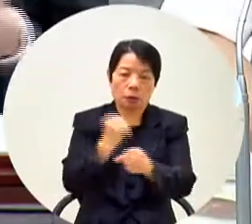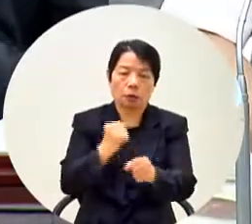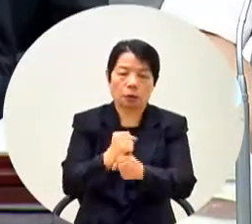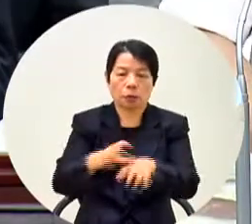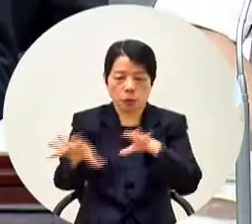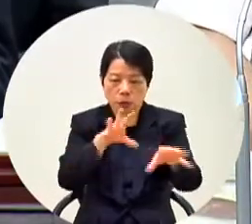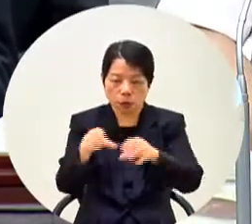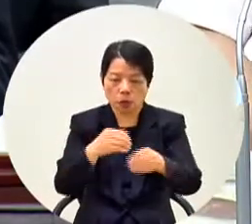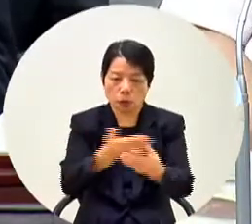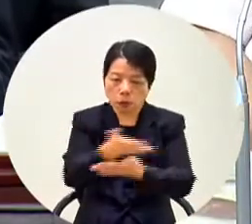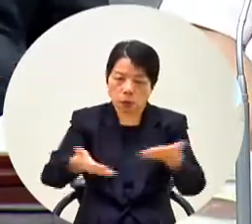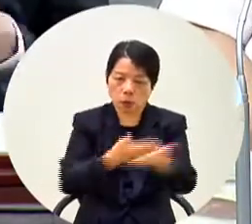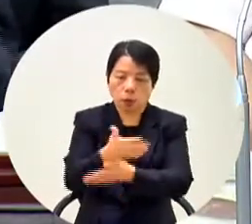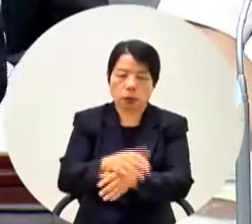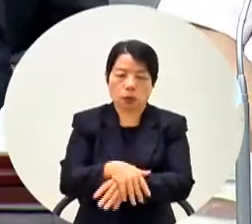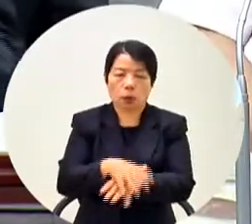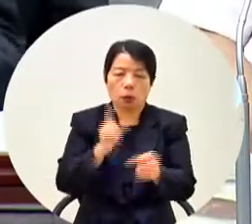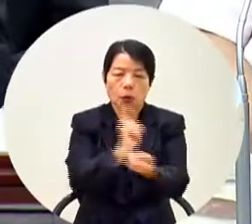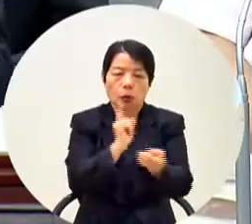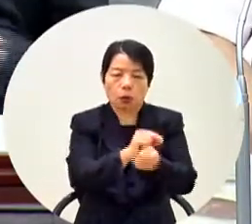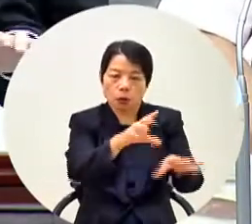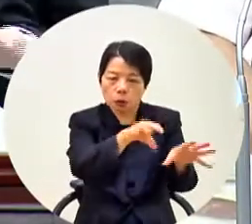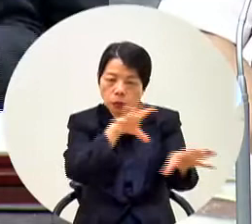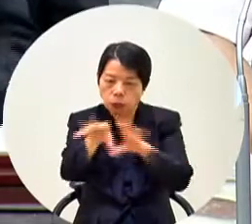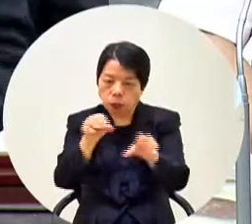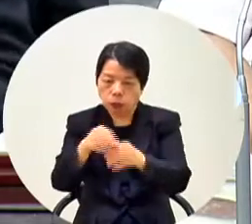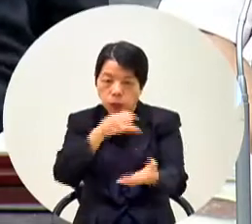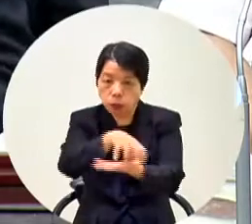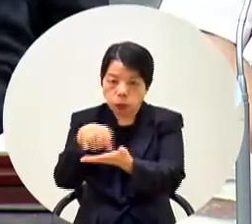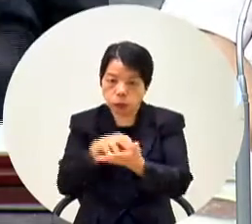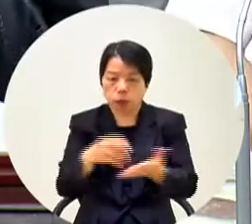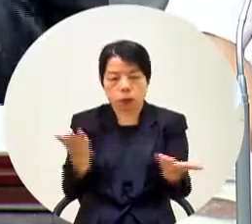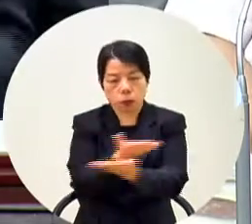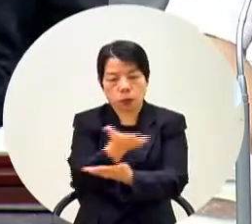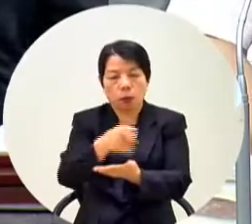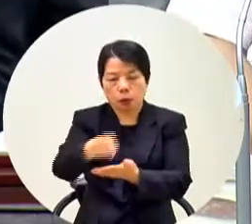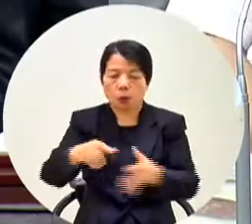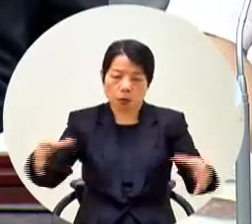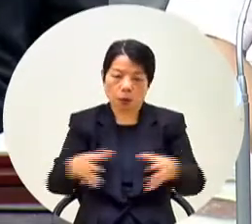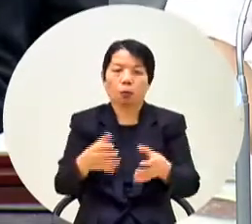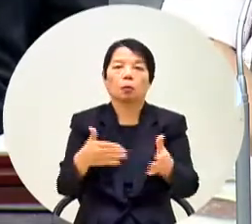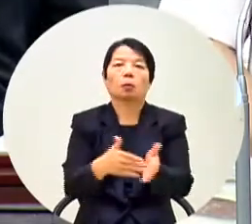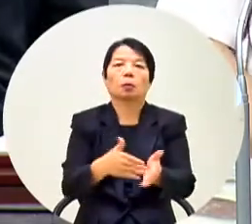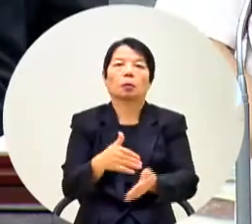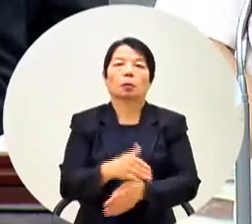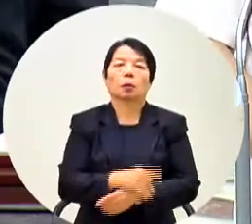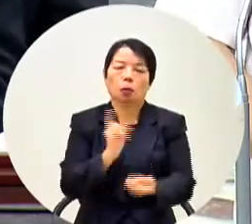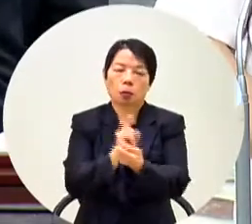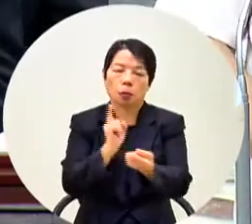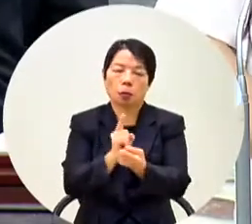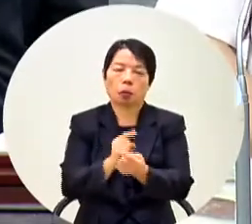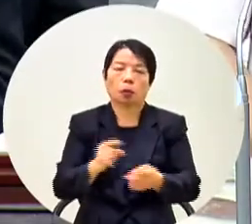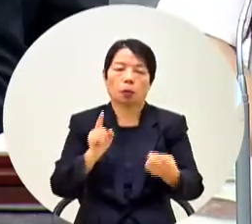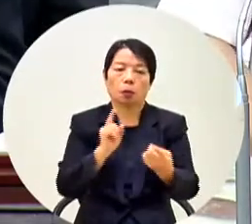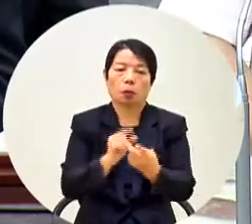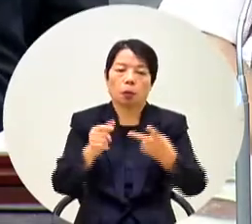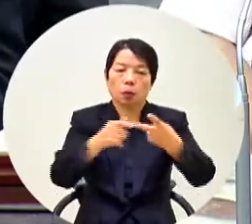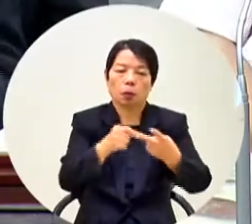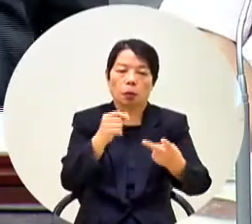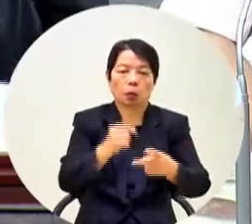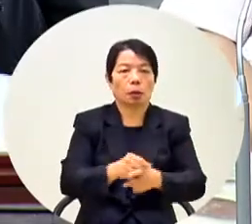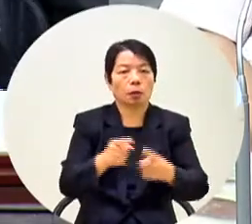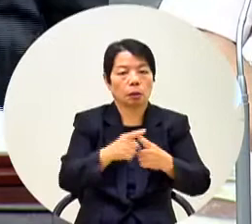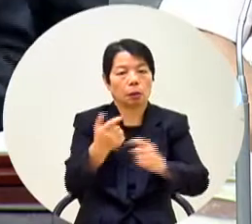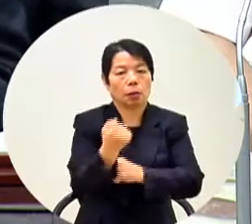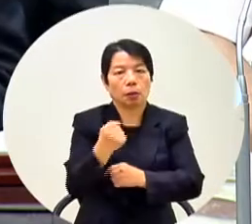哈、情资的交换、哈、还有收证，这个大概我们有一个整合平台，然后在 第二就是讲，这个人力的部分，较多啊，局